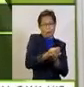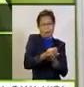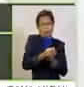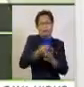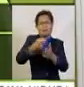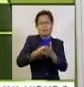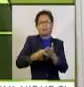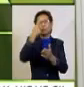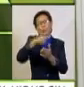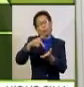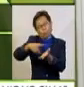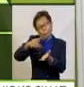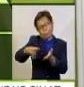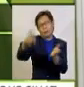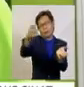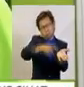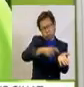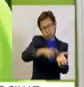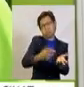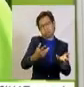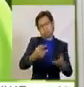national debt lah.